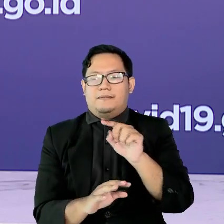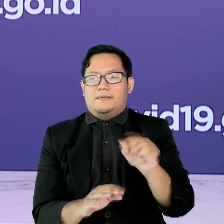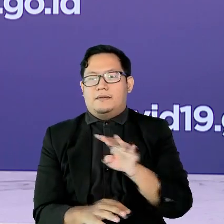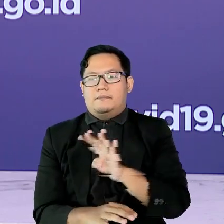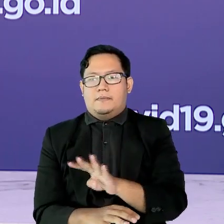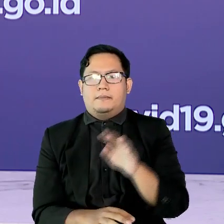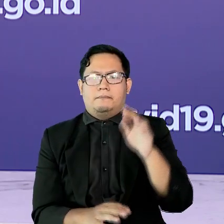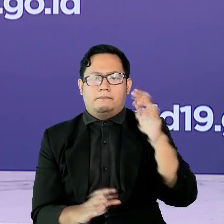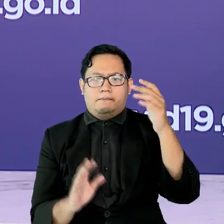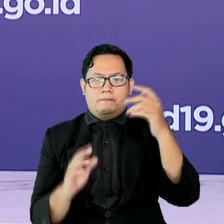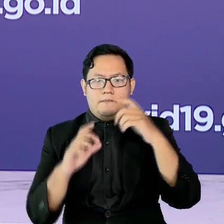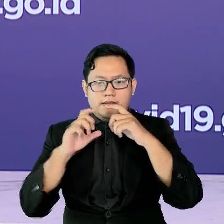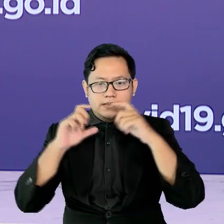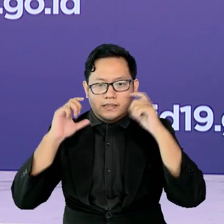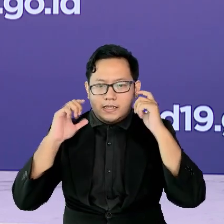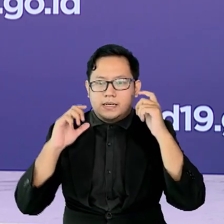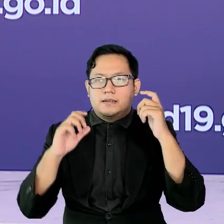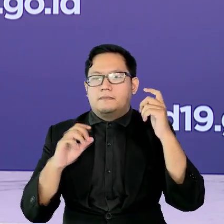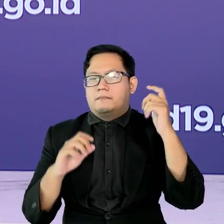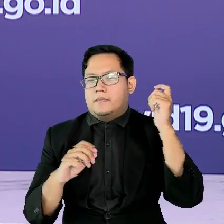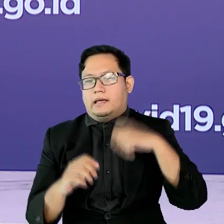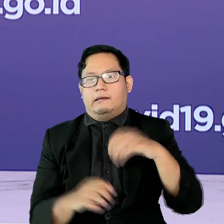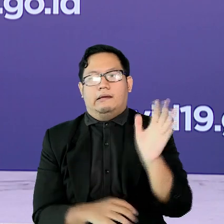masker. Sedangkan